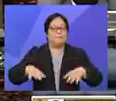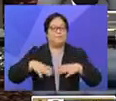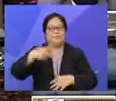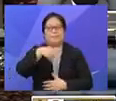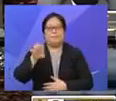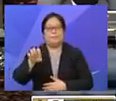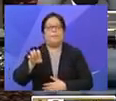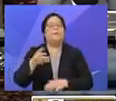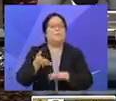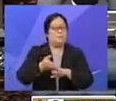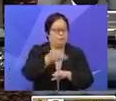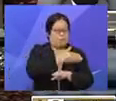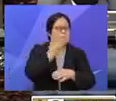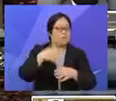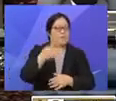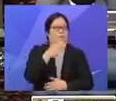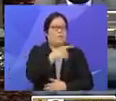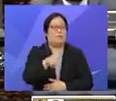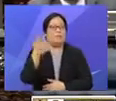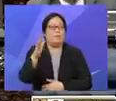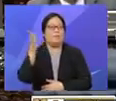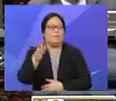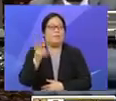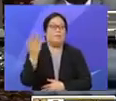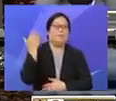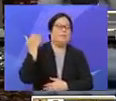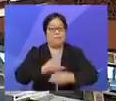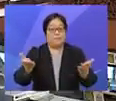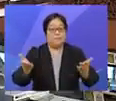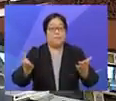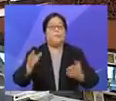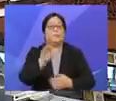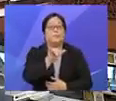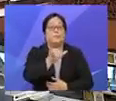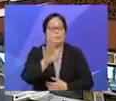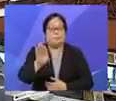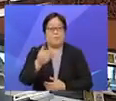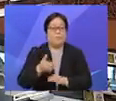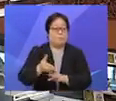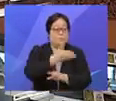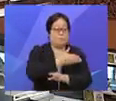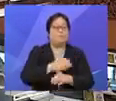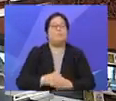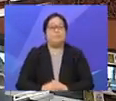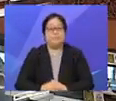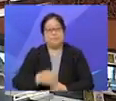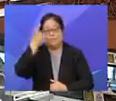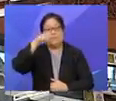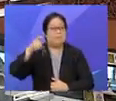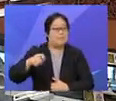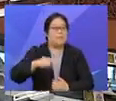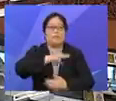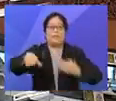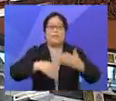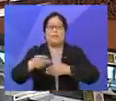untuk mengurangkan beban kerja Atika Jadi dikalangan acaranya cadangan Yang ada kepastian kita